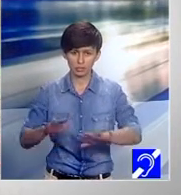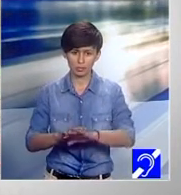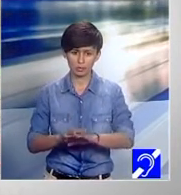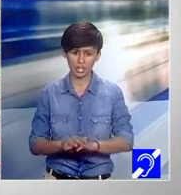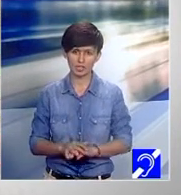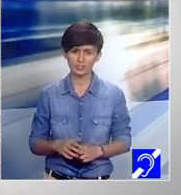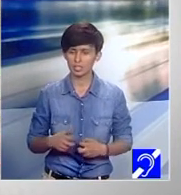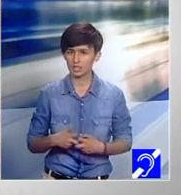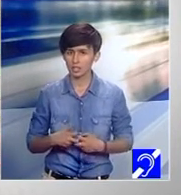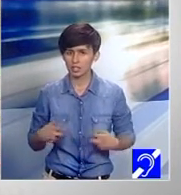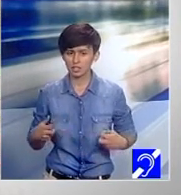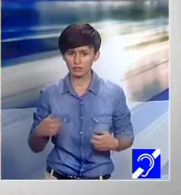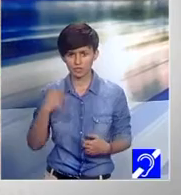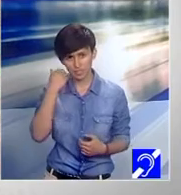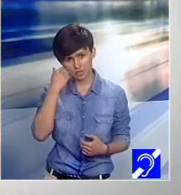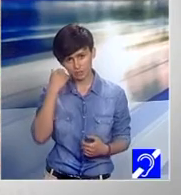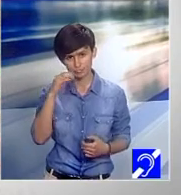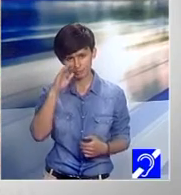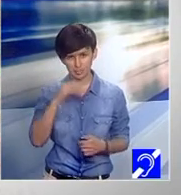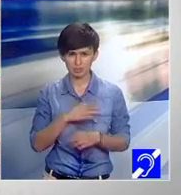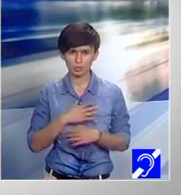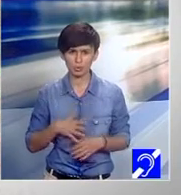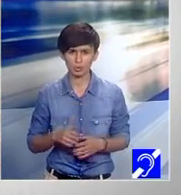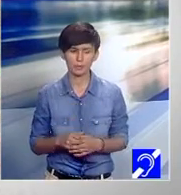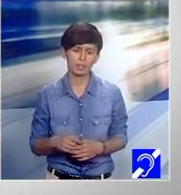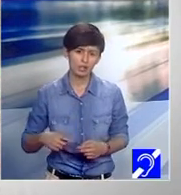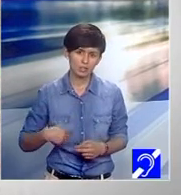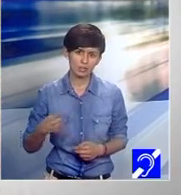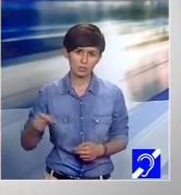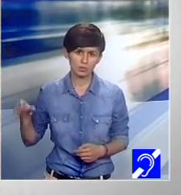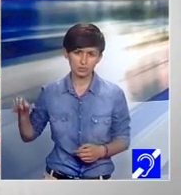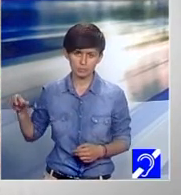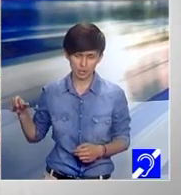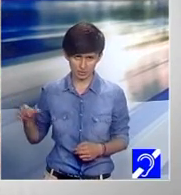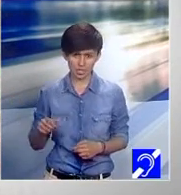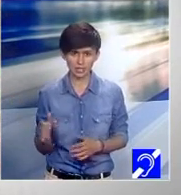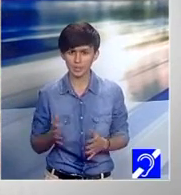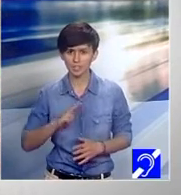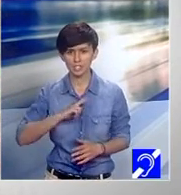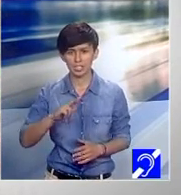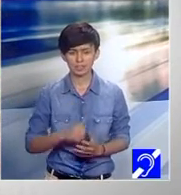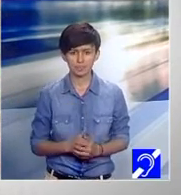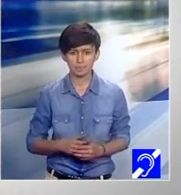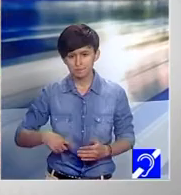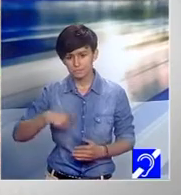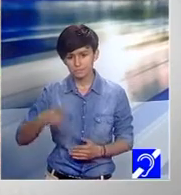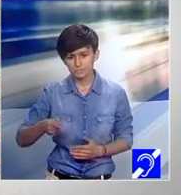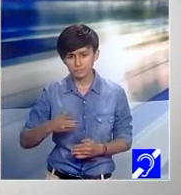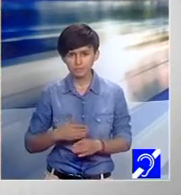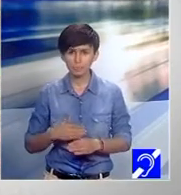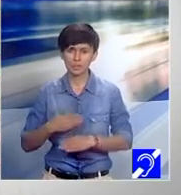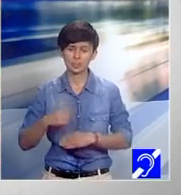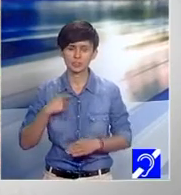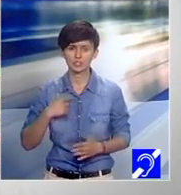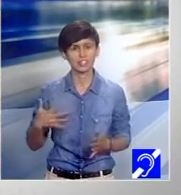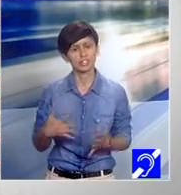acea populație care este la risc pentru o boală. După care, odată extrasă această populație, ea urmează să treacă într-un test